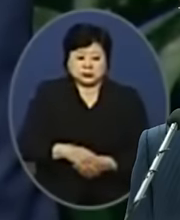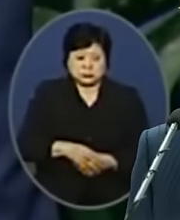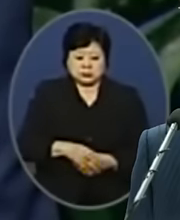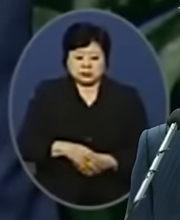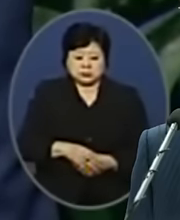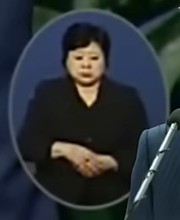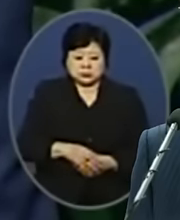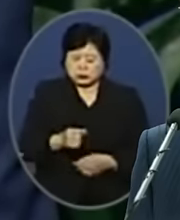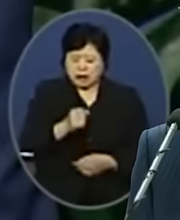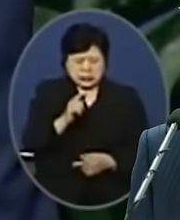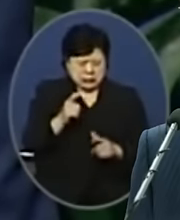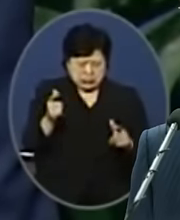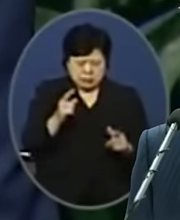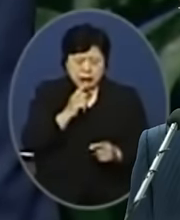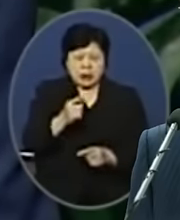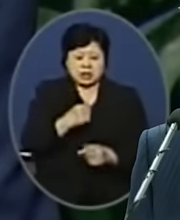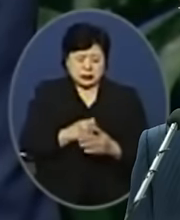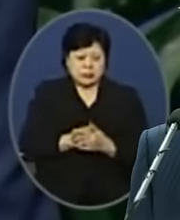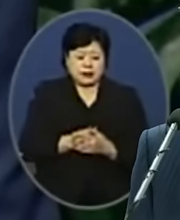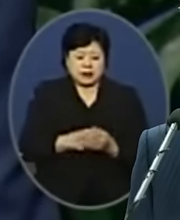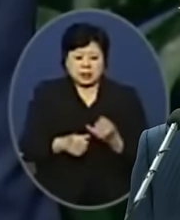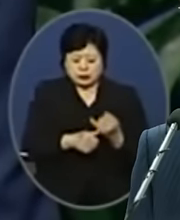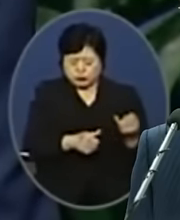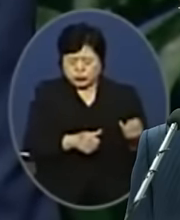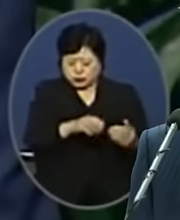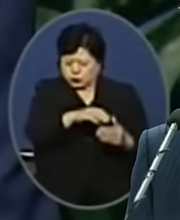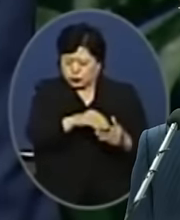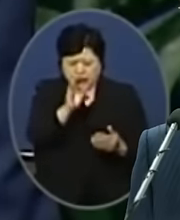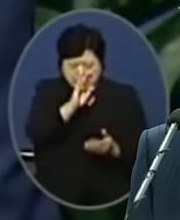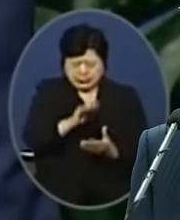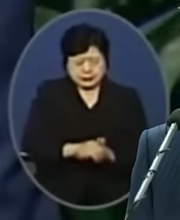네 것이 아니다, 그렇게 말했으니까 난 당신에게 손 못 댑니다.